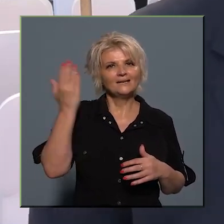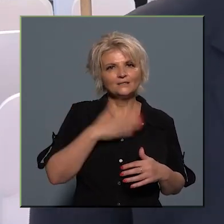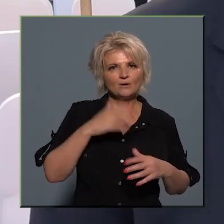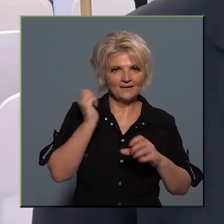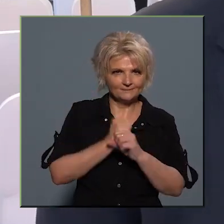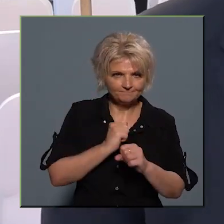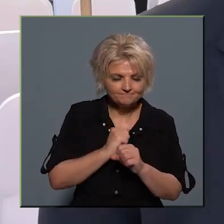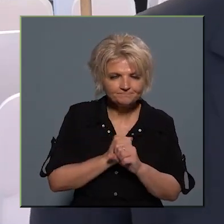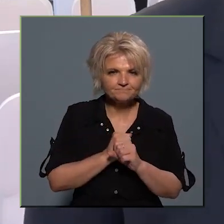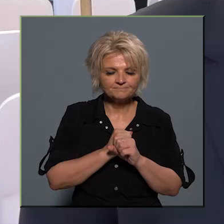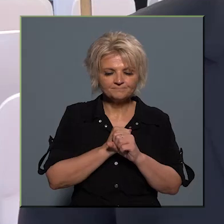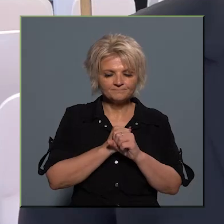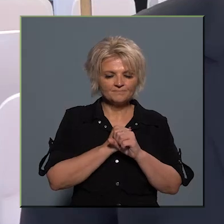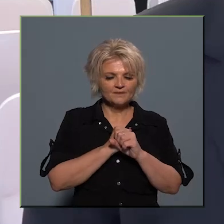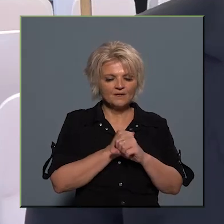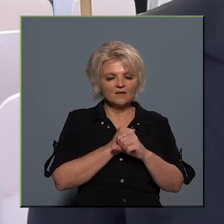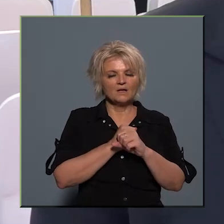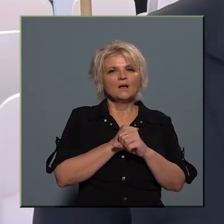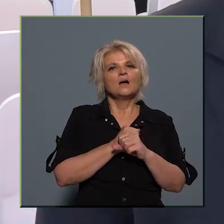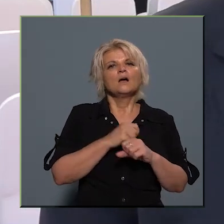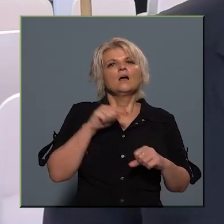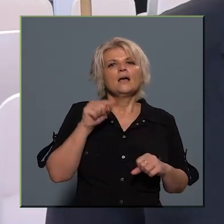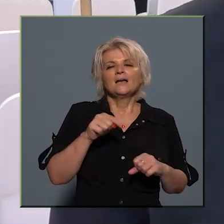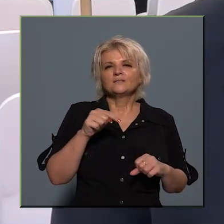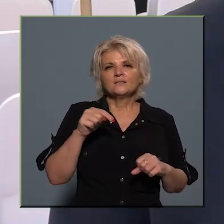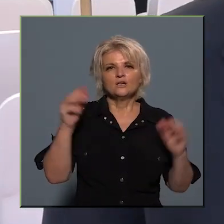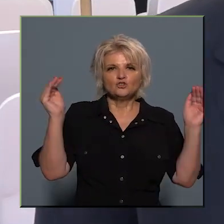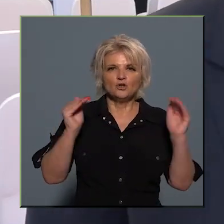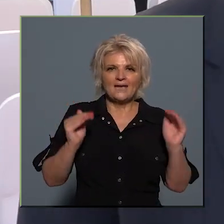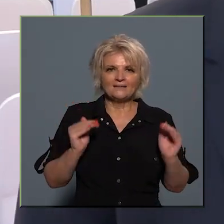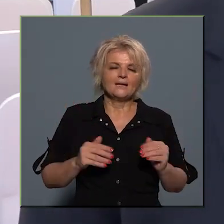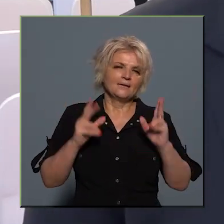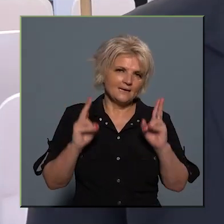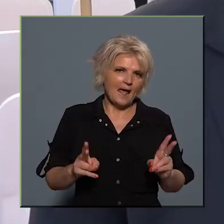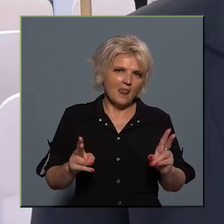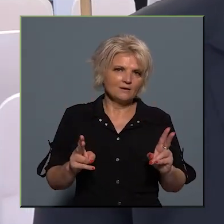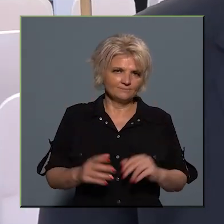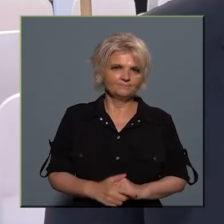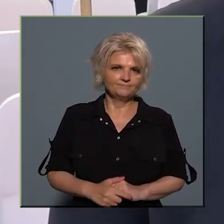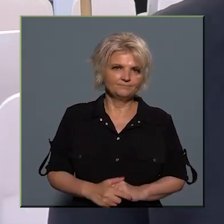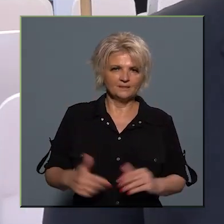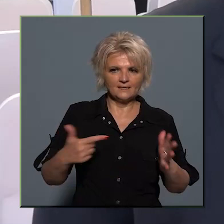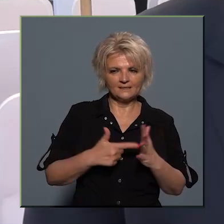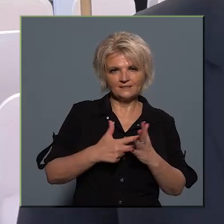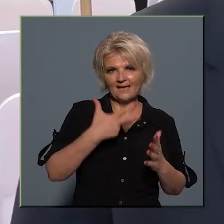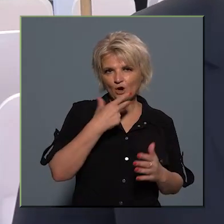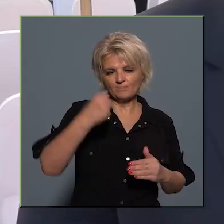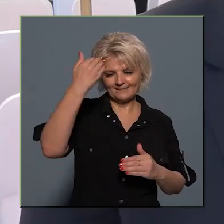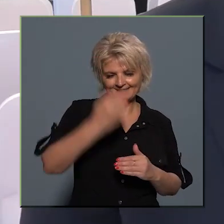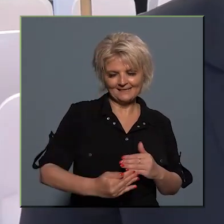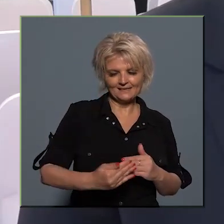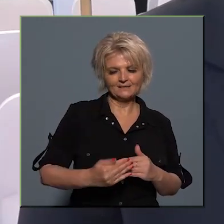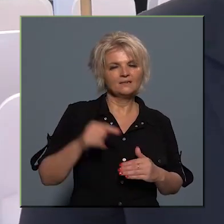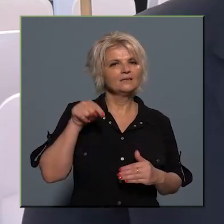elő. A Fit for 55 szerint ezt jelentősen csökkenteni kell a 2030-ig. Hát itt